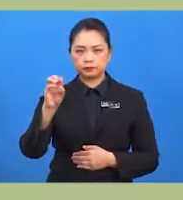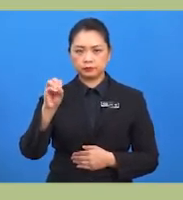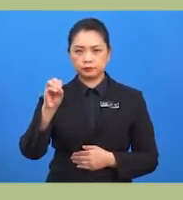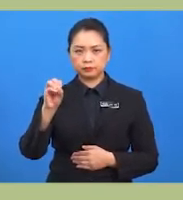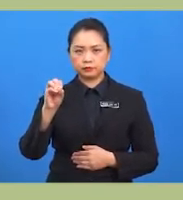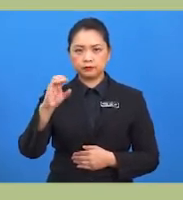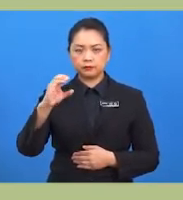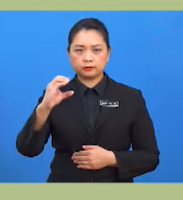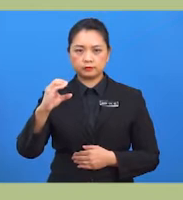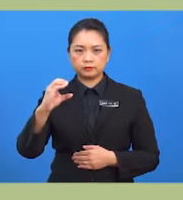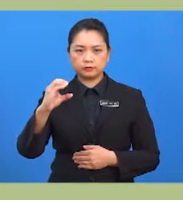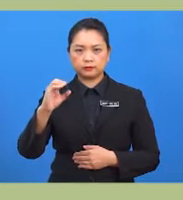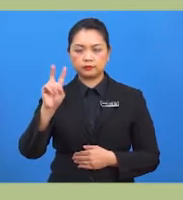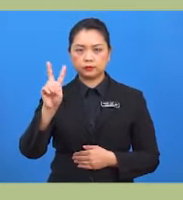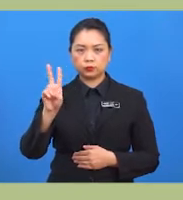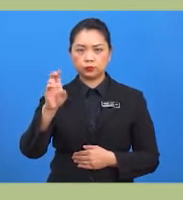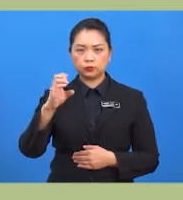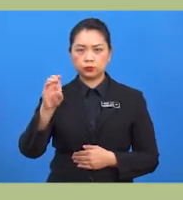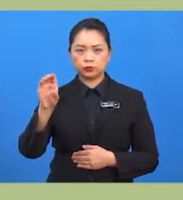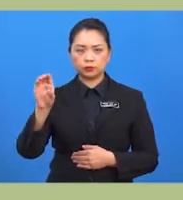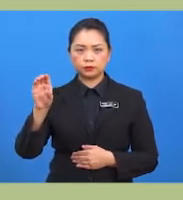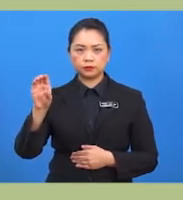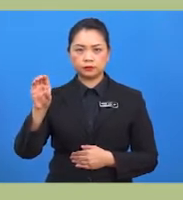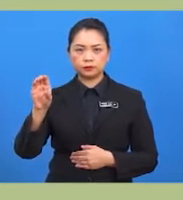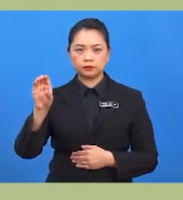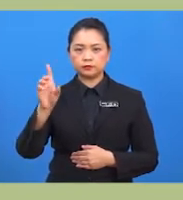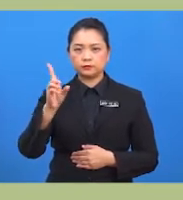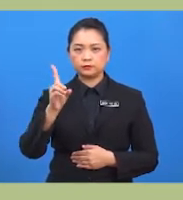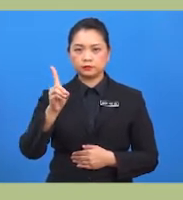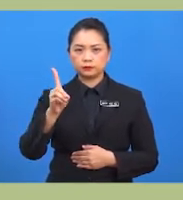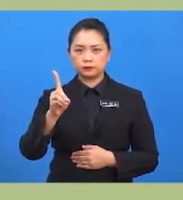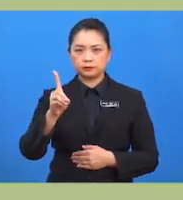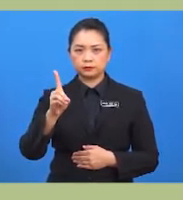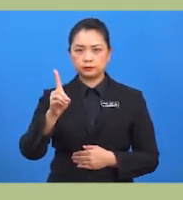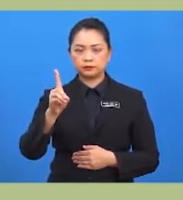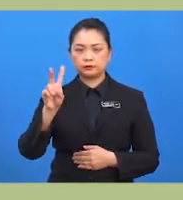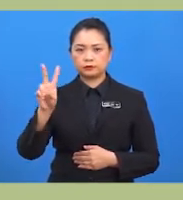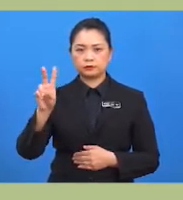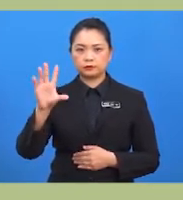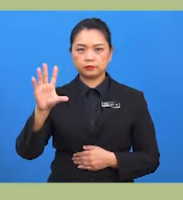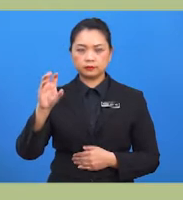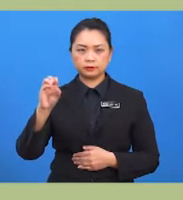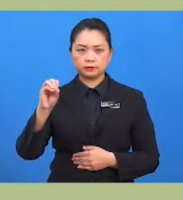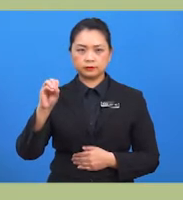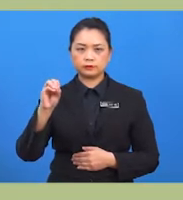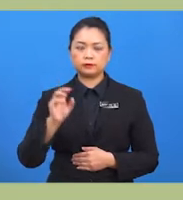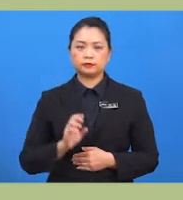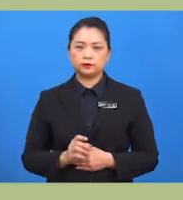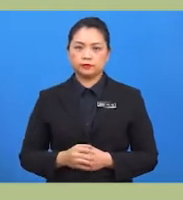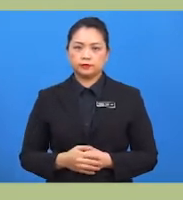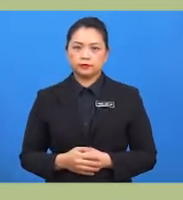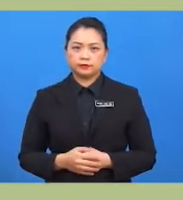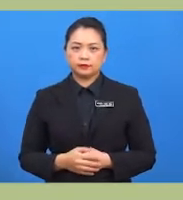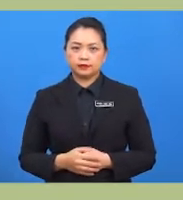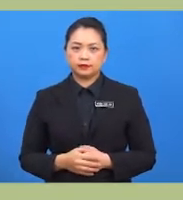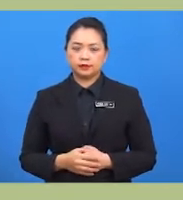150 cm padu C200 cm padu dan d250